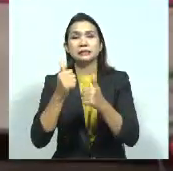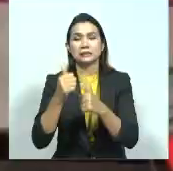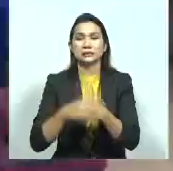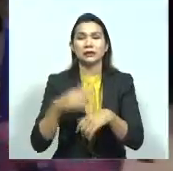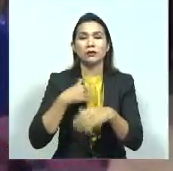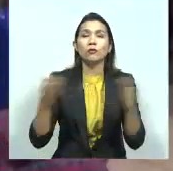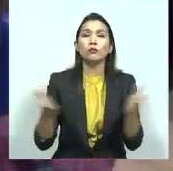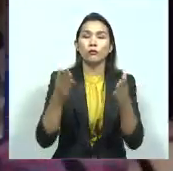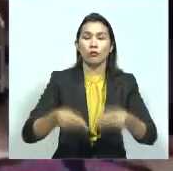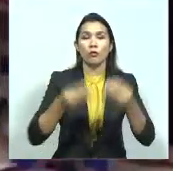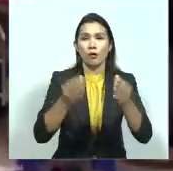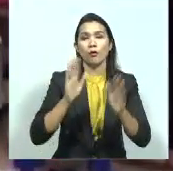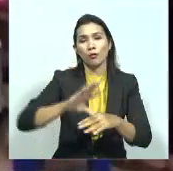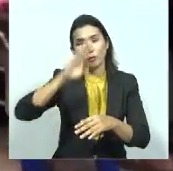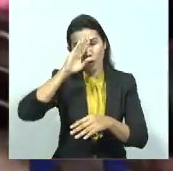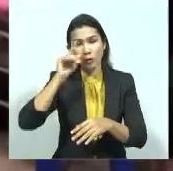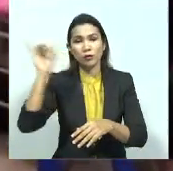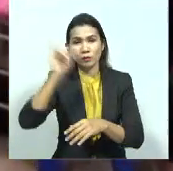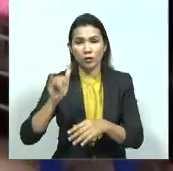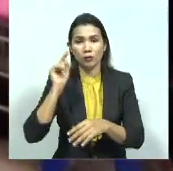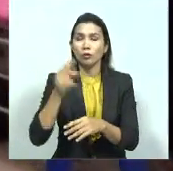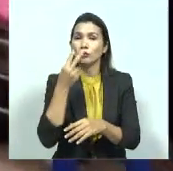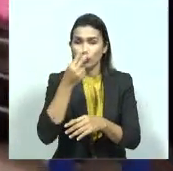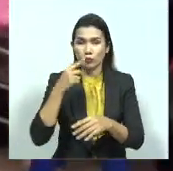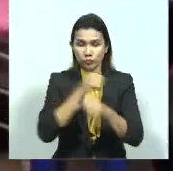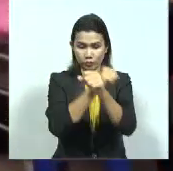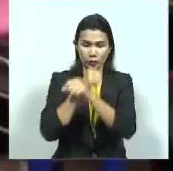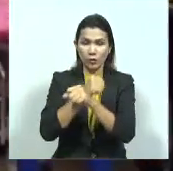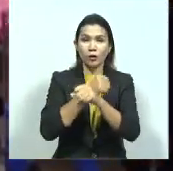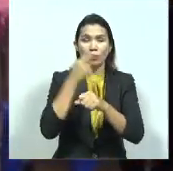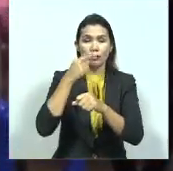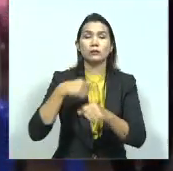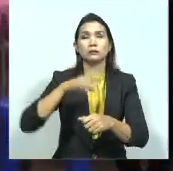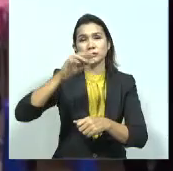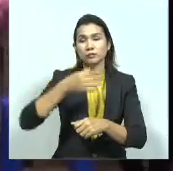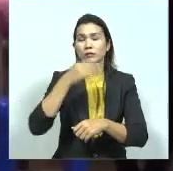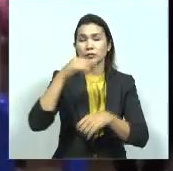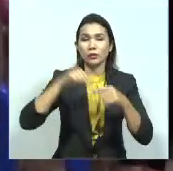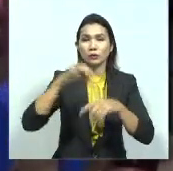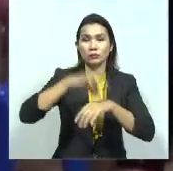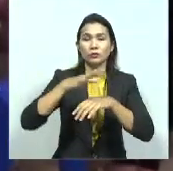จแล้วก็รณรงค์ให้กับผู้ป่วยและญาติว่าต้องดูแลและป้องกันไม่ให้เป็นไข้เลือดออกอีกค่ะ